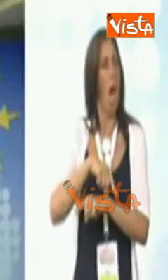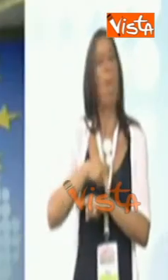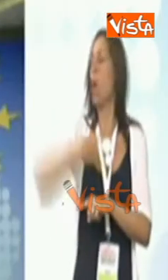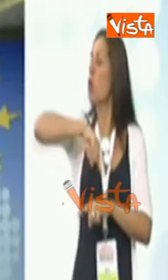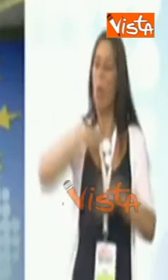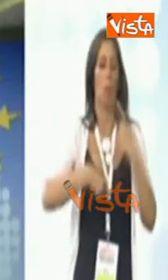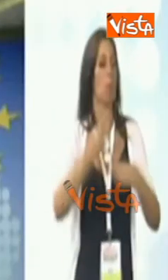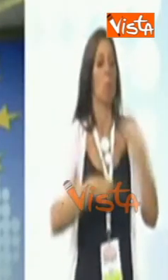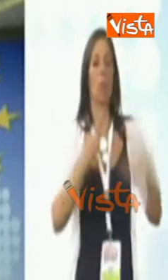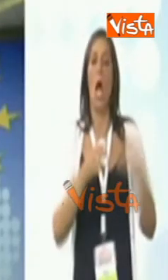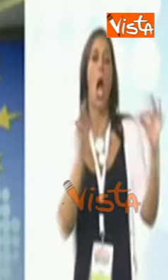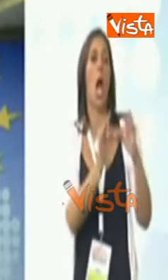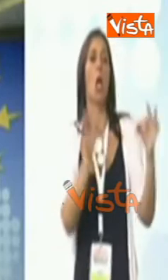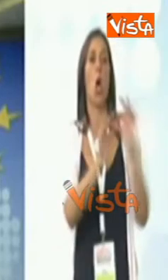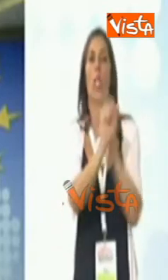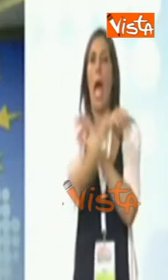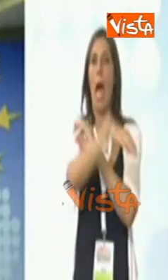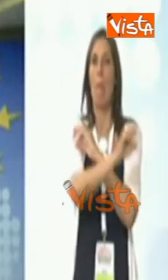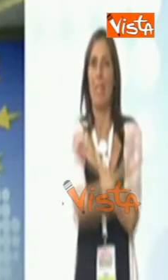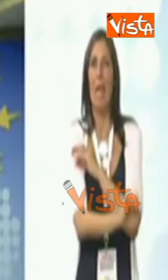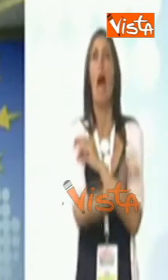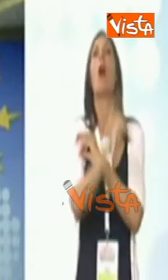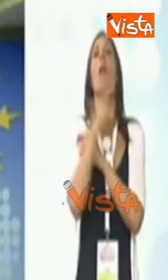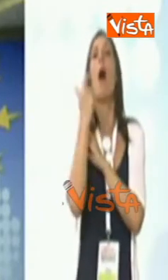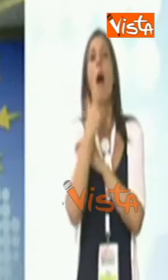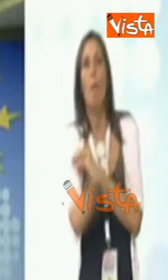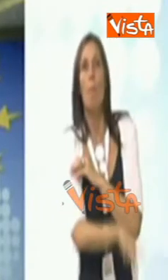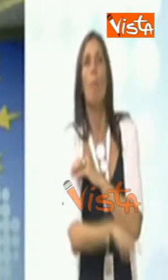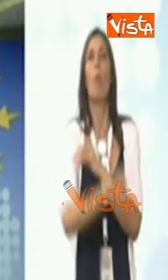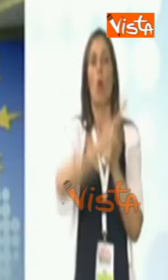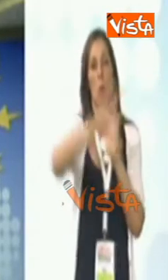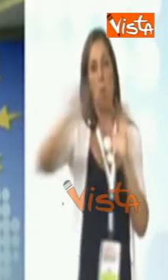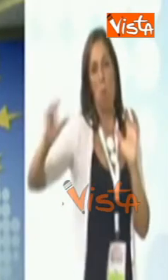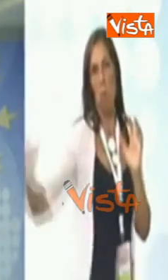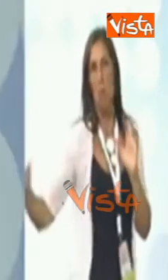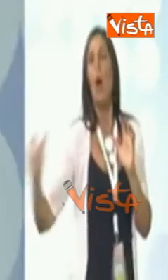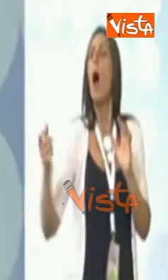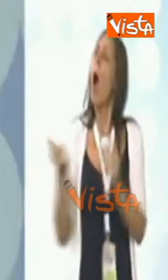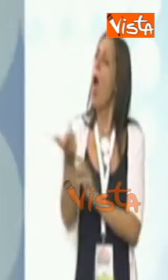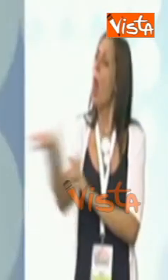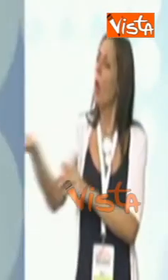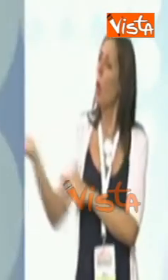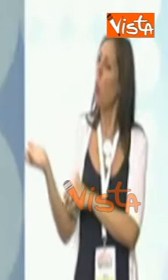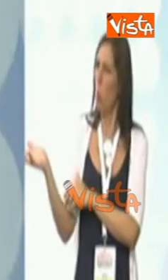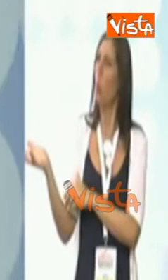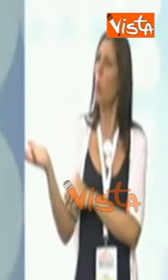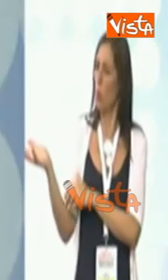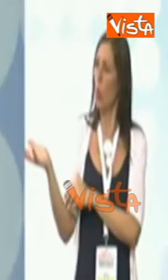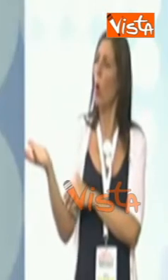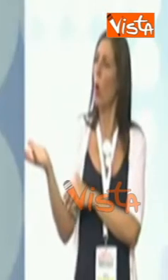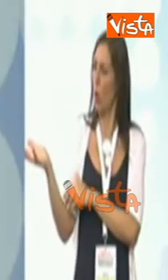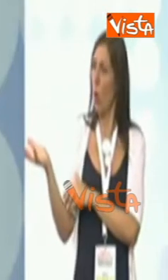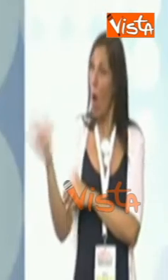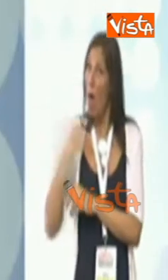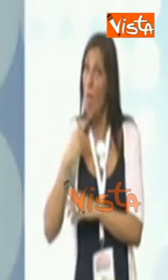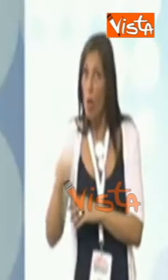amazon con apple con cisco mentre qualcuno mentre qualcuno